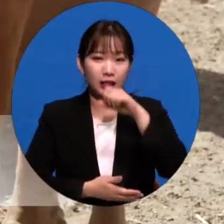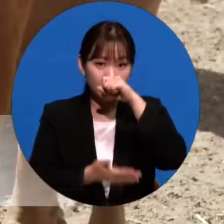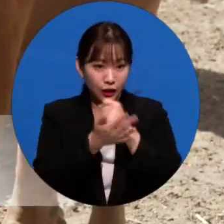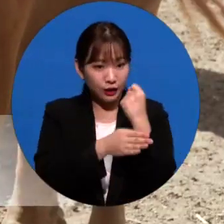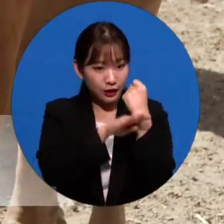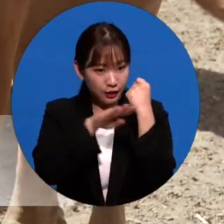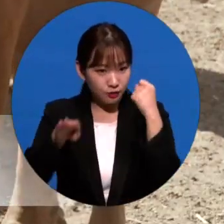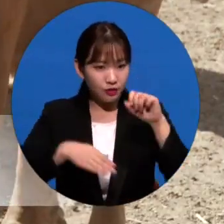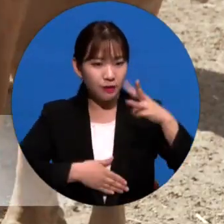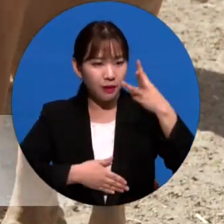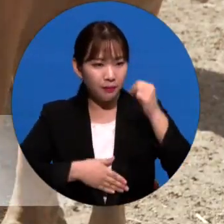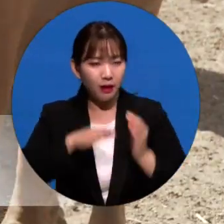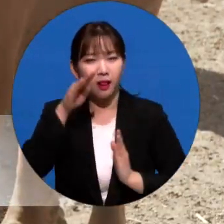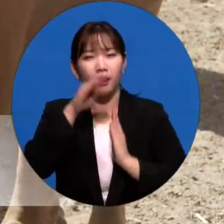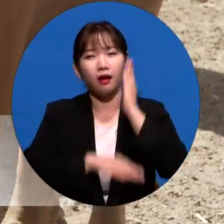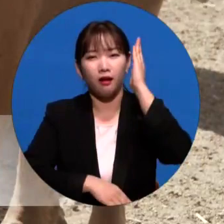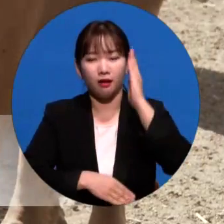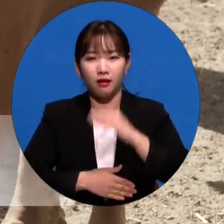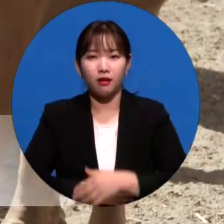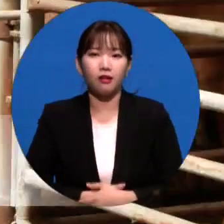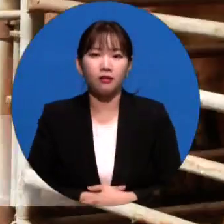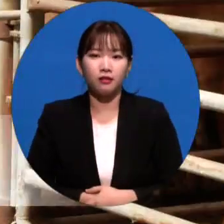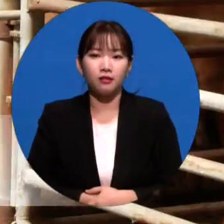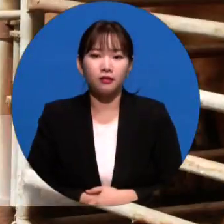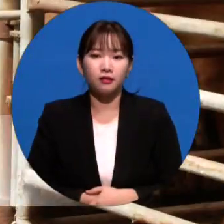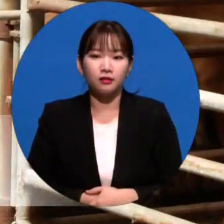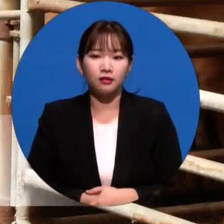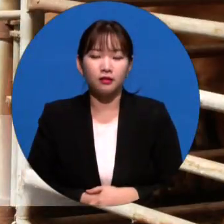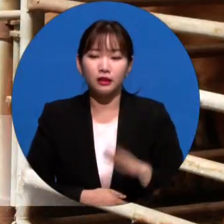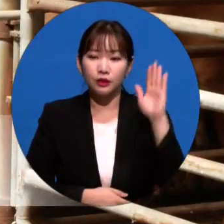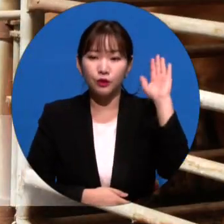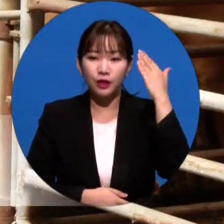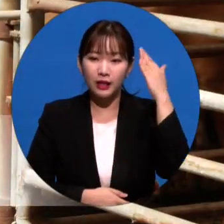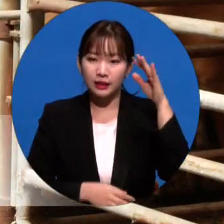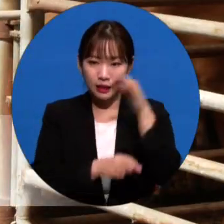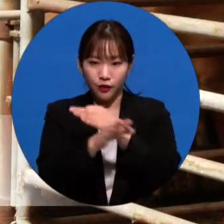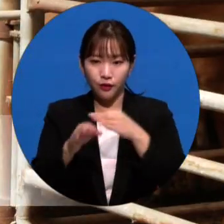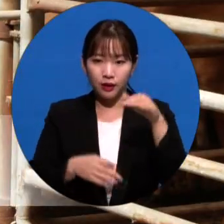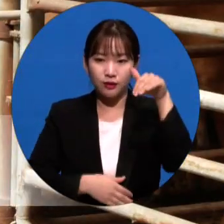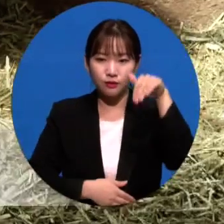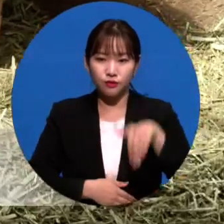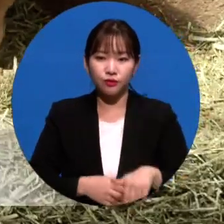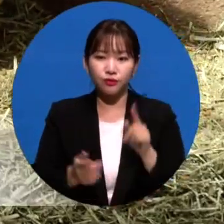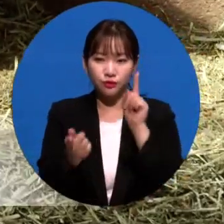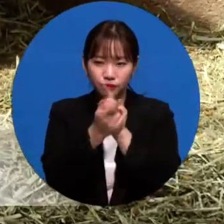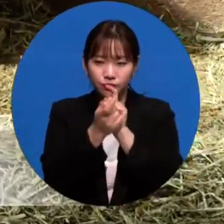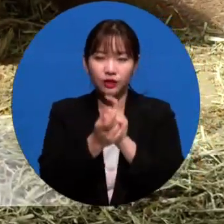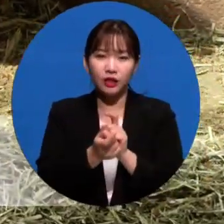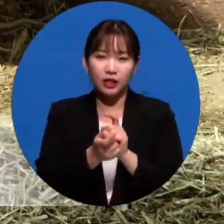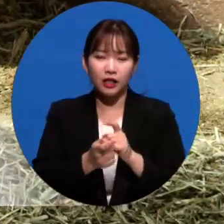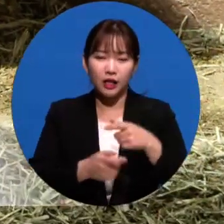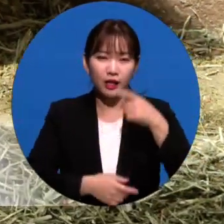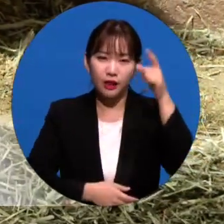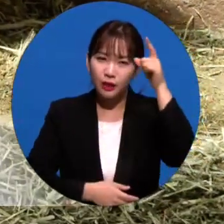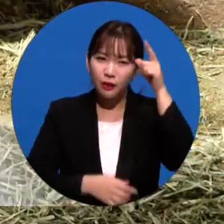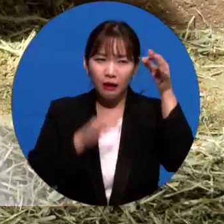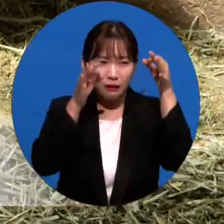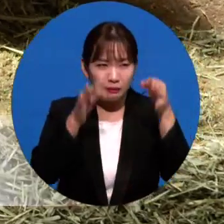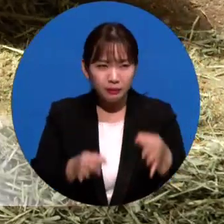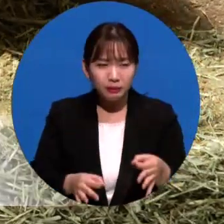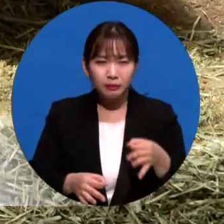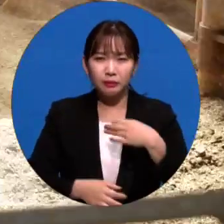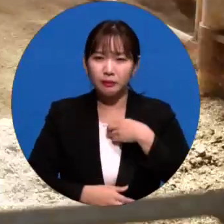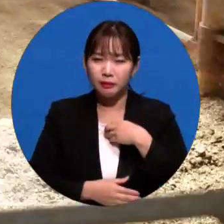수준인 300만 마리를 크게 넘어섰습니다. 최근 경기 침체와 맞물려 속값 파동이 재연될